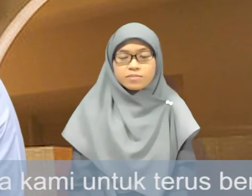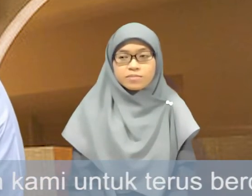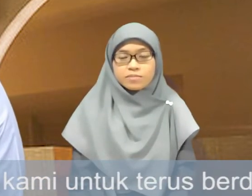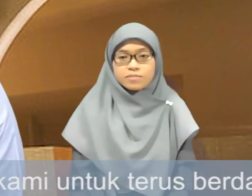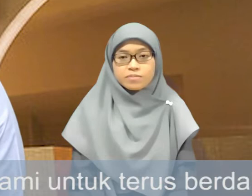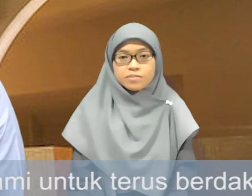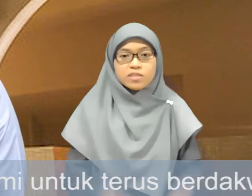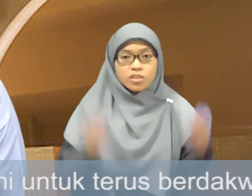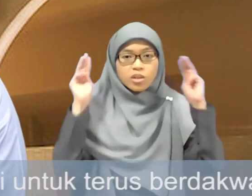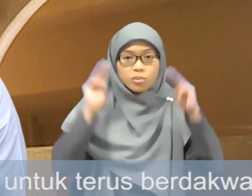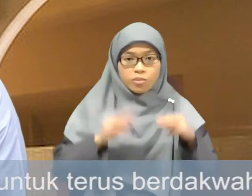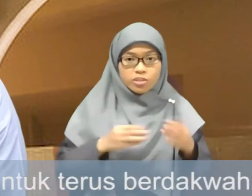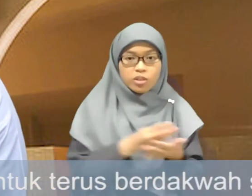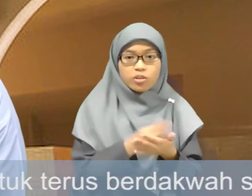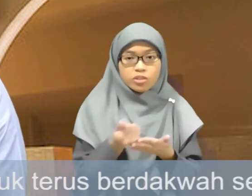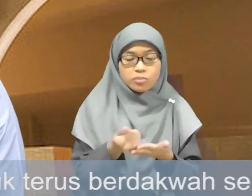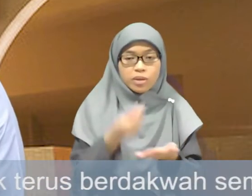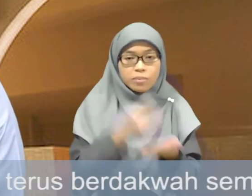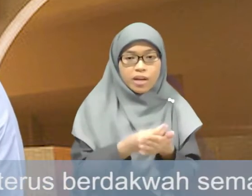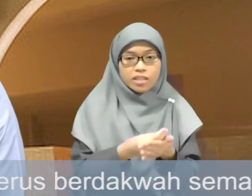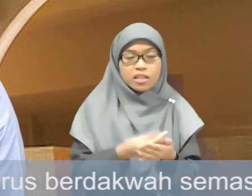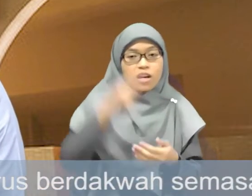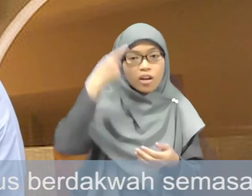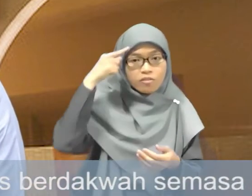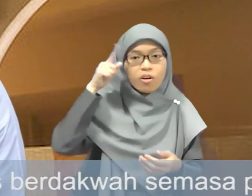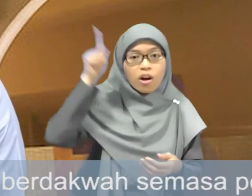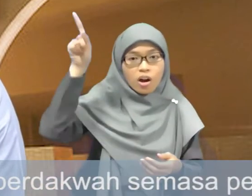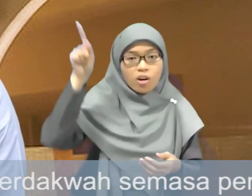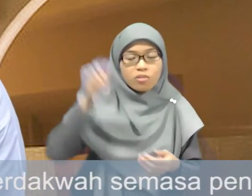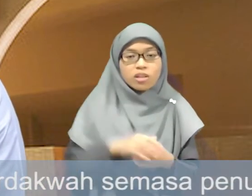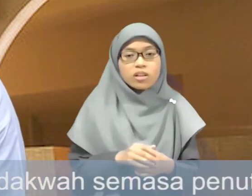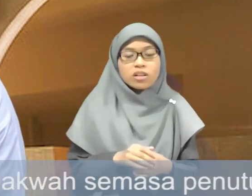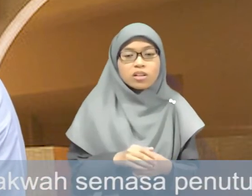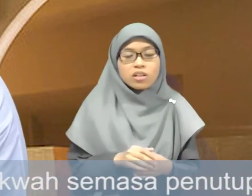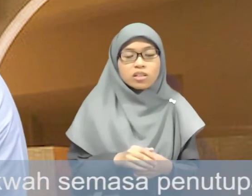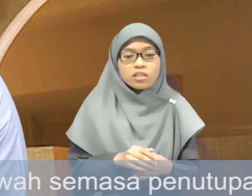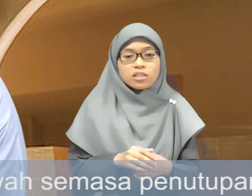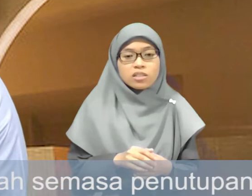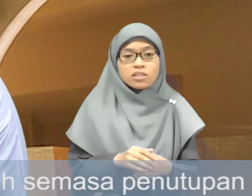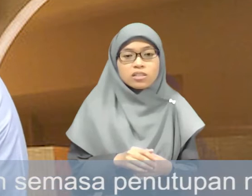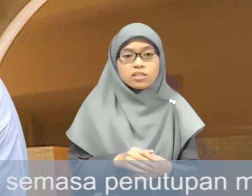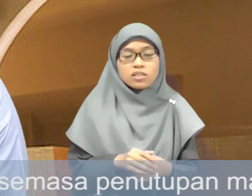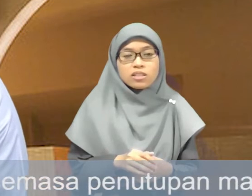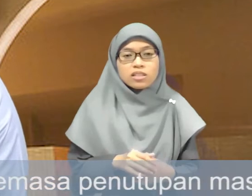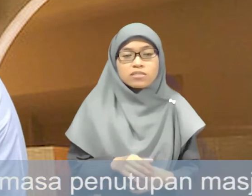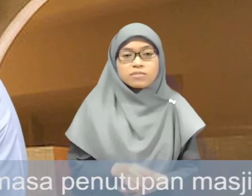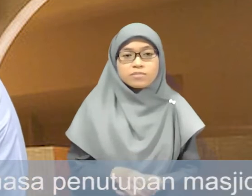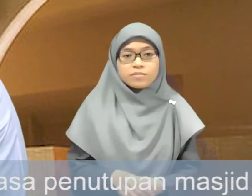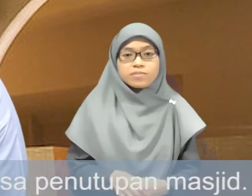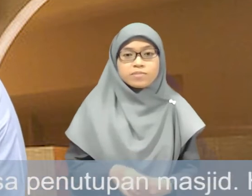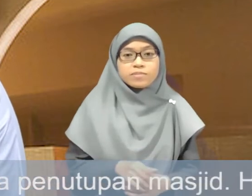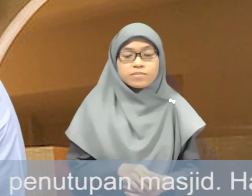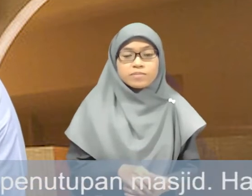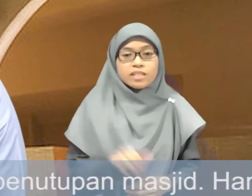اللَّهِ كَمَثَلِ حَبَّةٍ أَنْبَتَتْ سَبْعَ سَنَابِيلَ فِي كُلِّ سُنْبُلَةٍ مِئَةُ حَبَّةٍ وَاللَّهُ يُدَعِفُ لِمَنْ